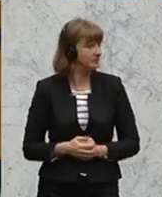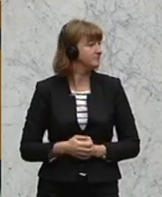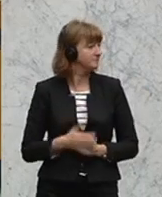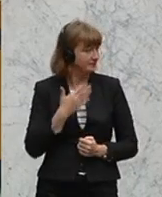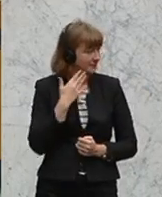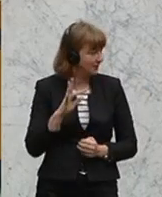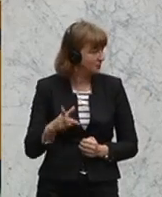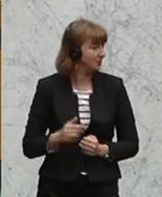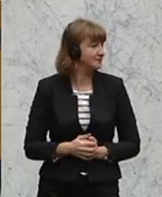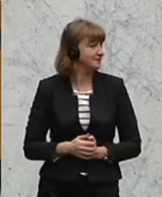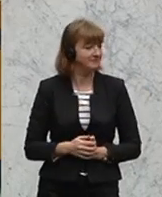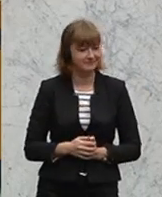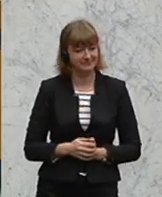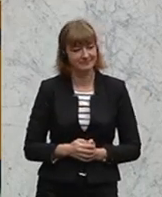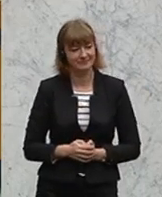Dankeschön.